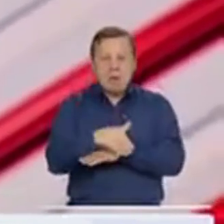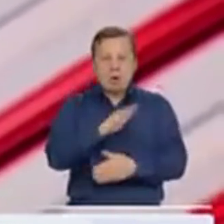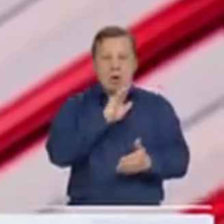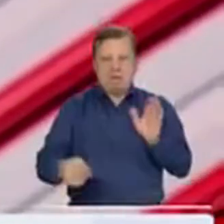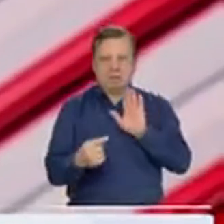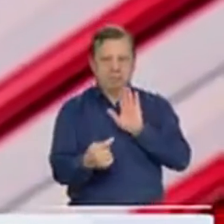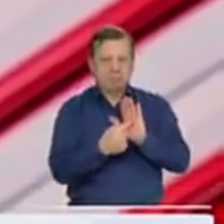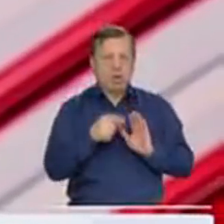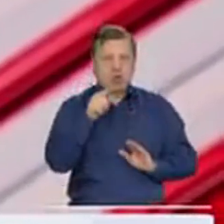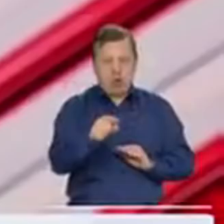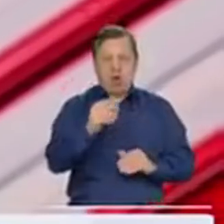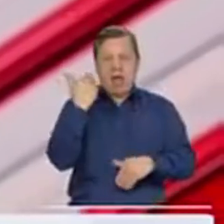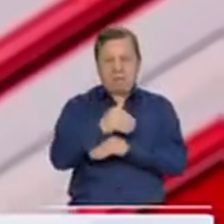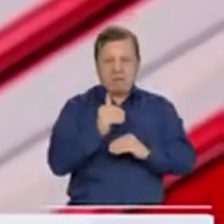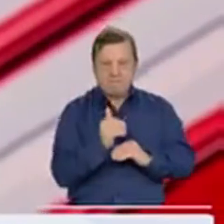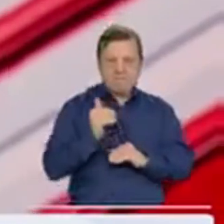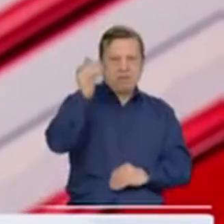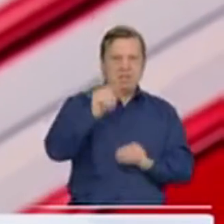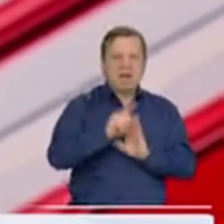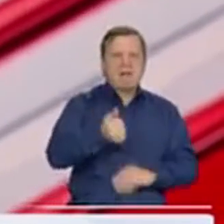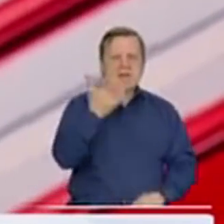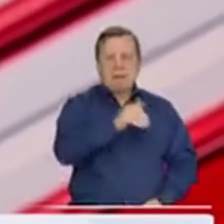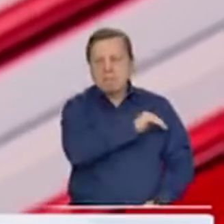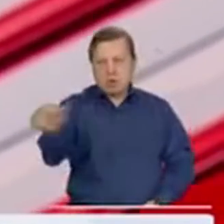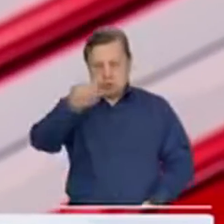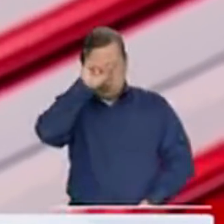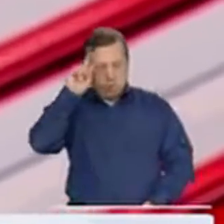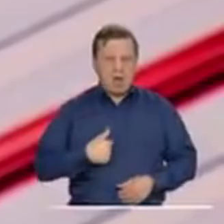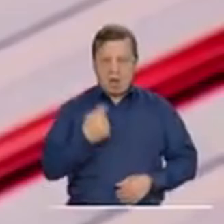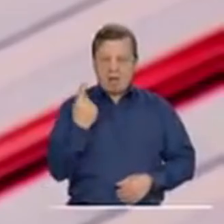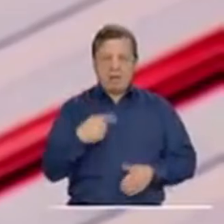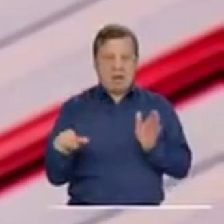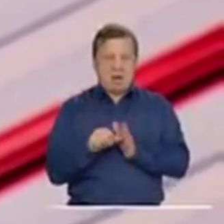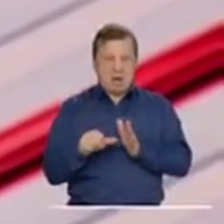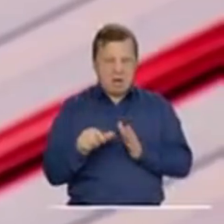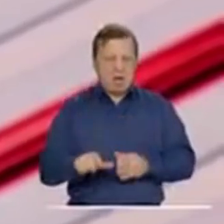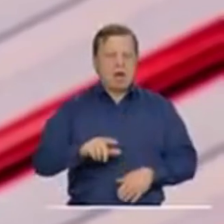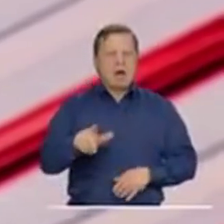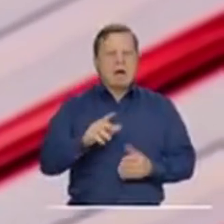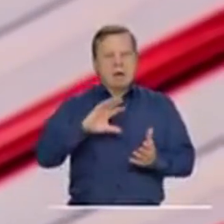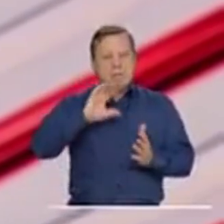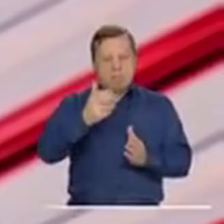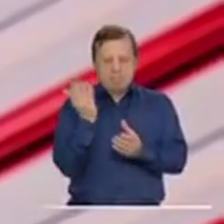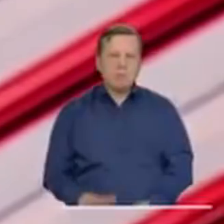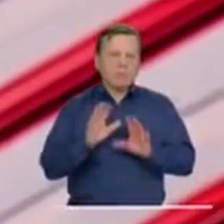jest szansa na emeryturę dla milionów emerytów i rencistów w Polsce. Pakiet obywatelski